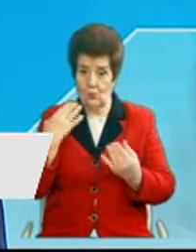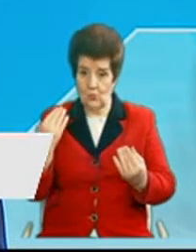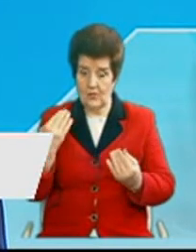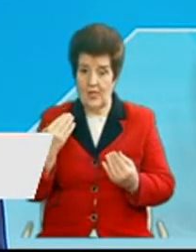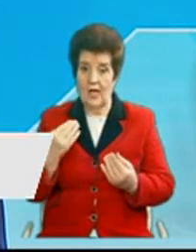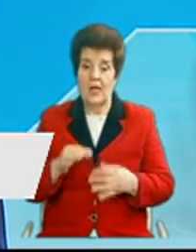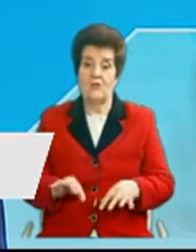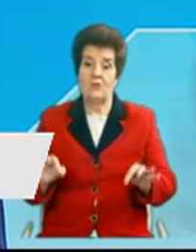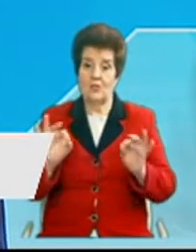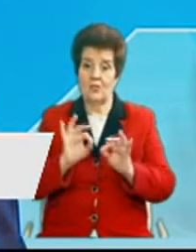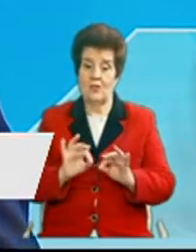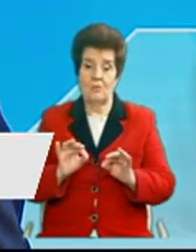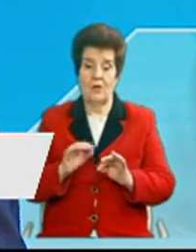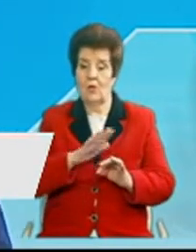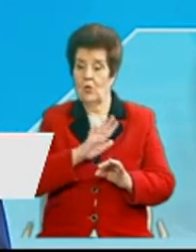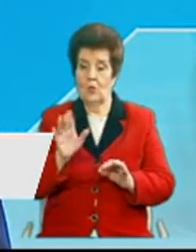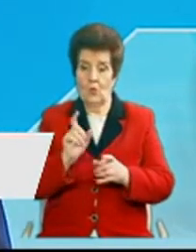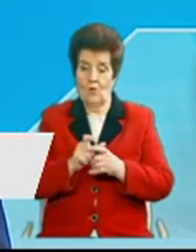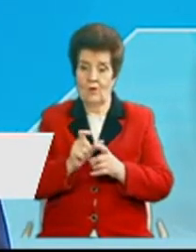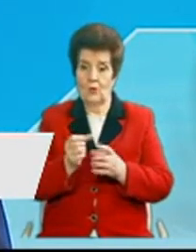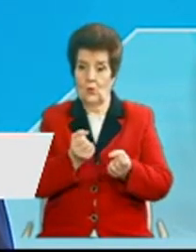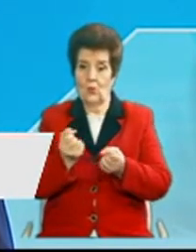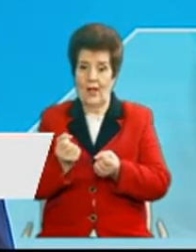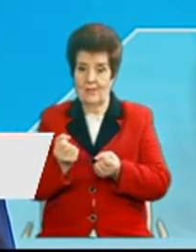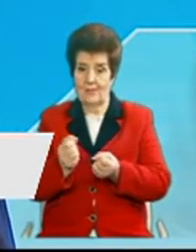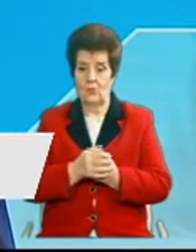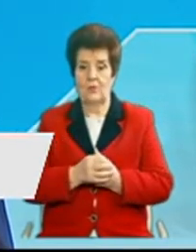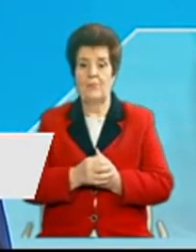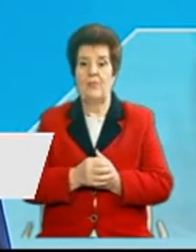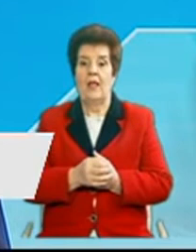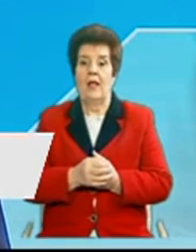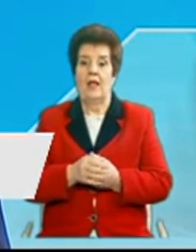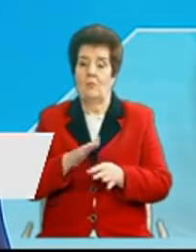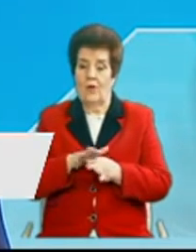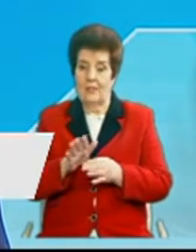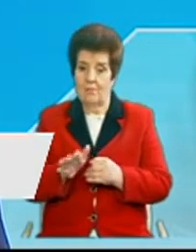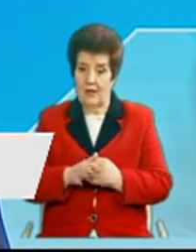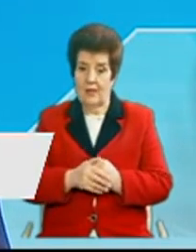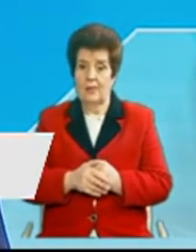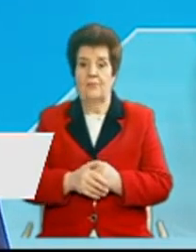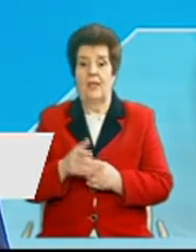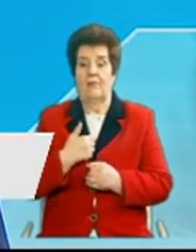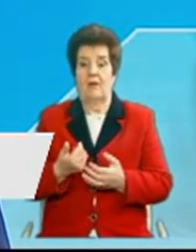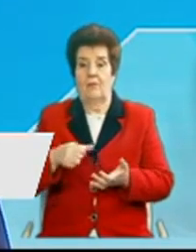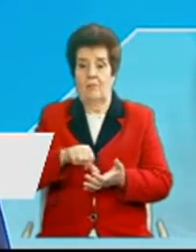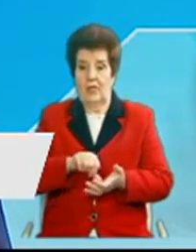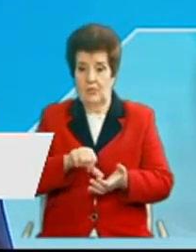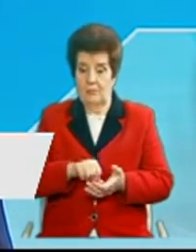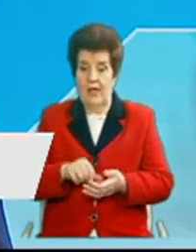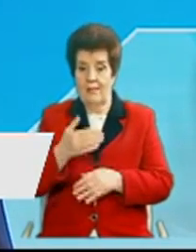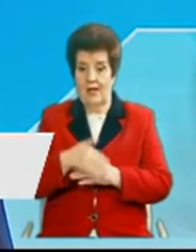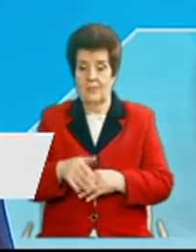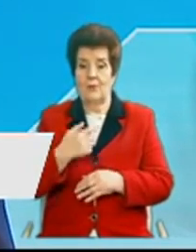s-a ținut de cuvânt ca să rezolve aceste probleme. Eu sper totuși că diaspora noastră va participa la vot,